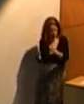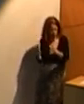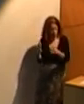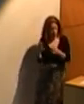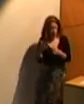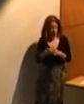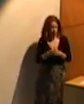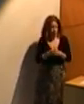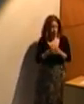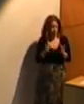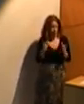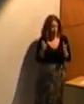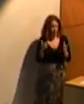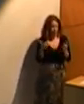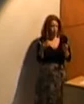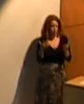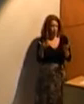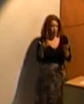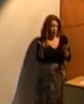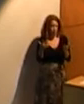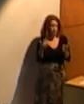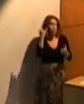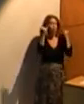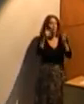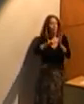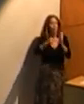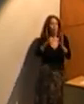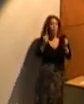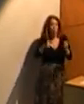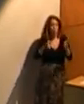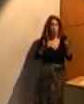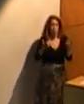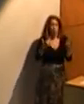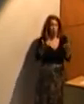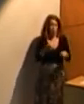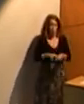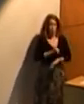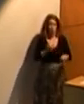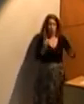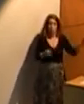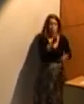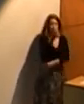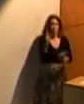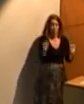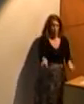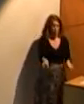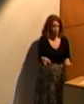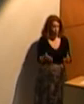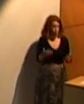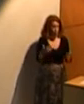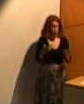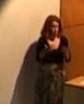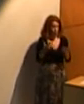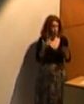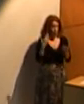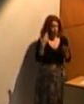m'as enfin plutôt immortel qu'est-ce qui se passerait dans ce cas là ma question j'avoue poser en fait c'est